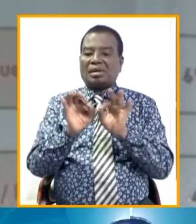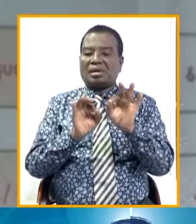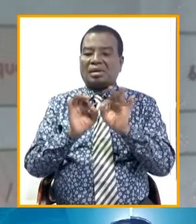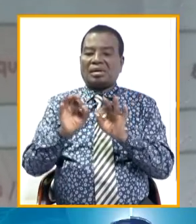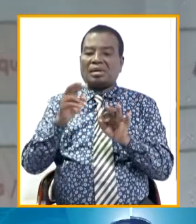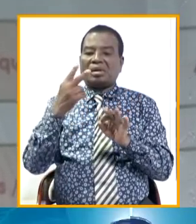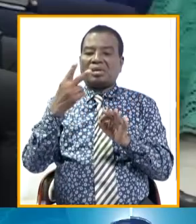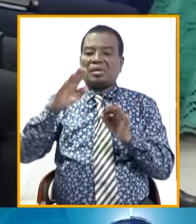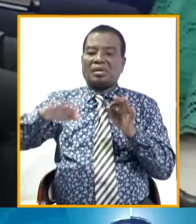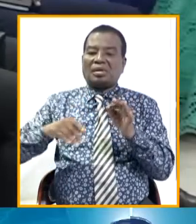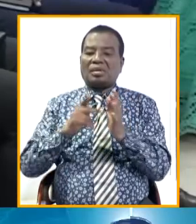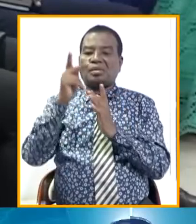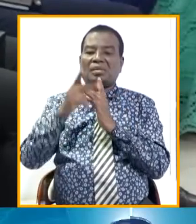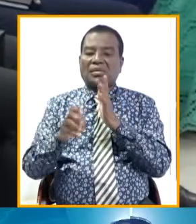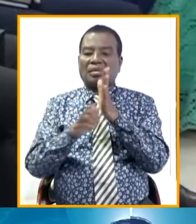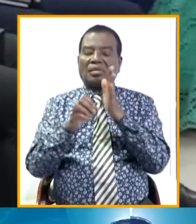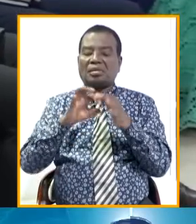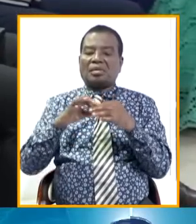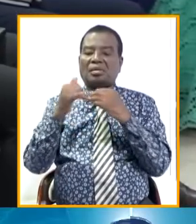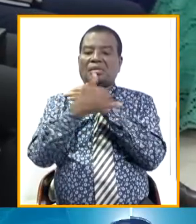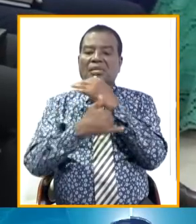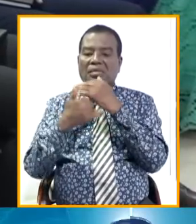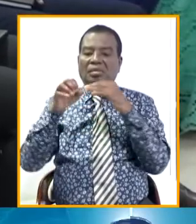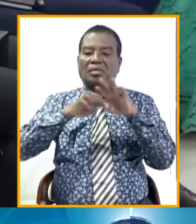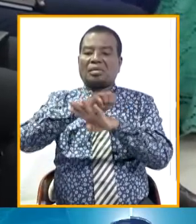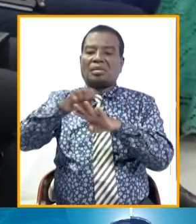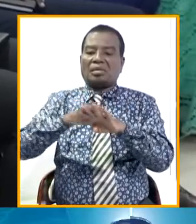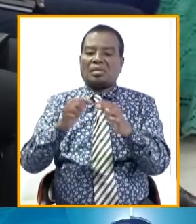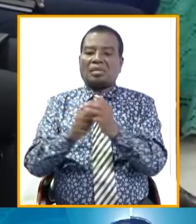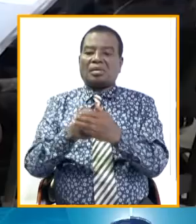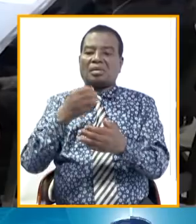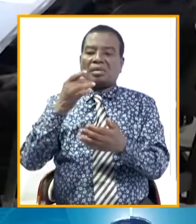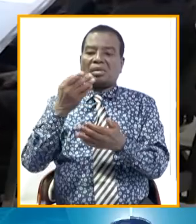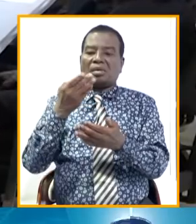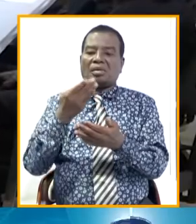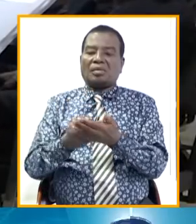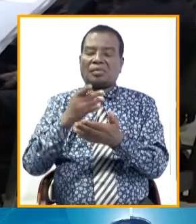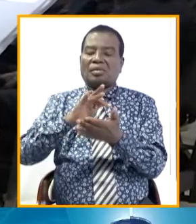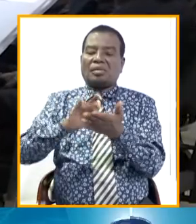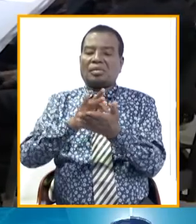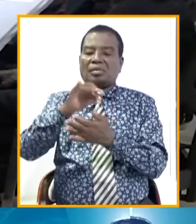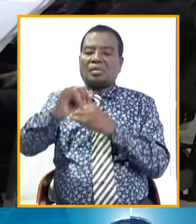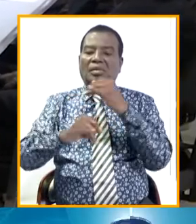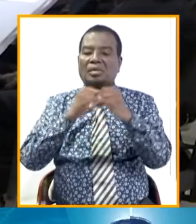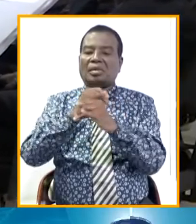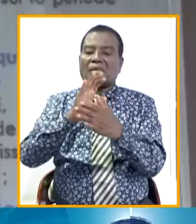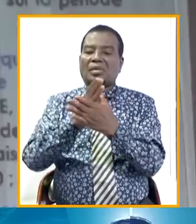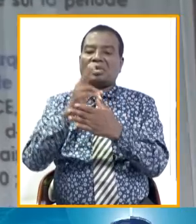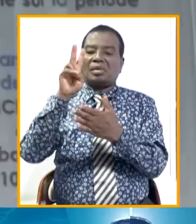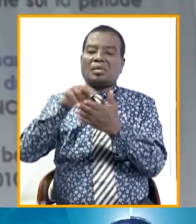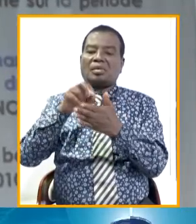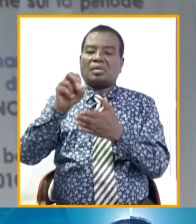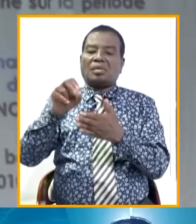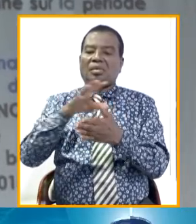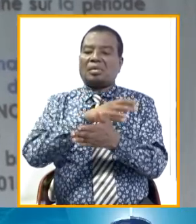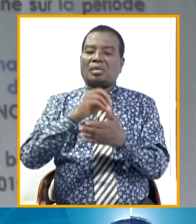deux derniers programmes économiques du pays engagés avec le Fonds monétaire international entre 2012 et